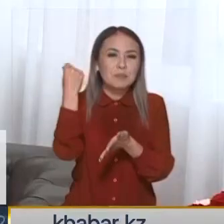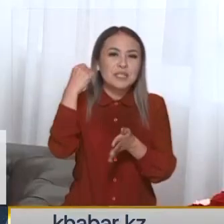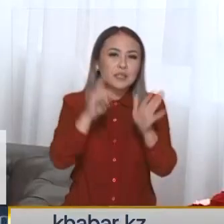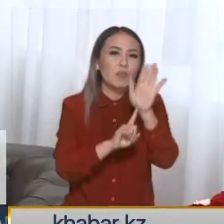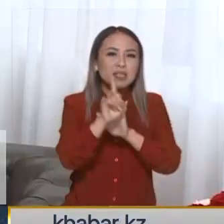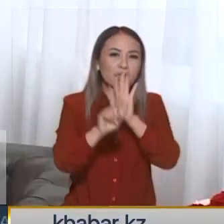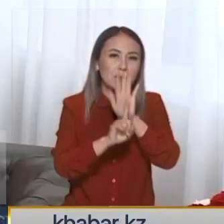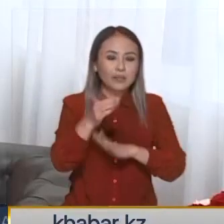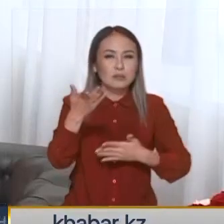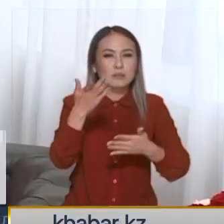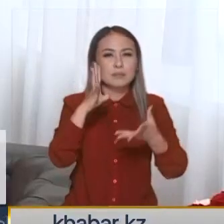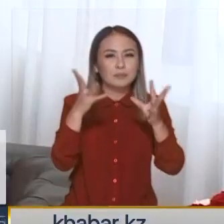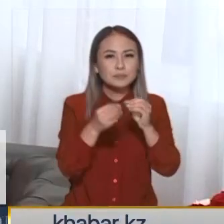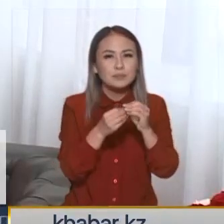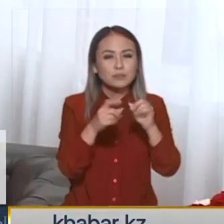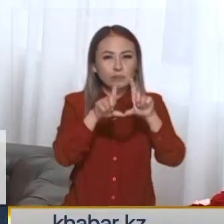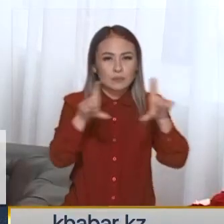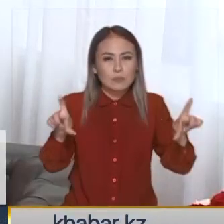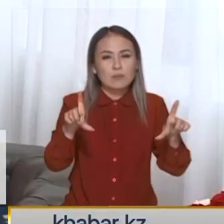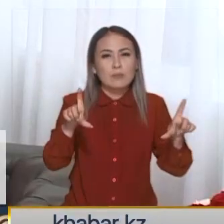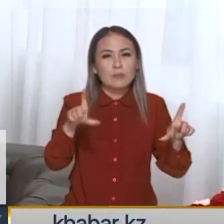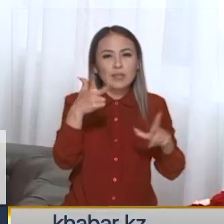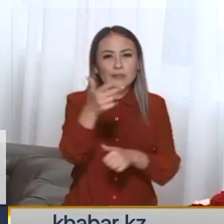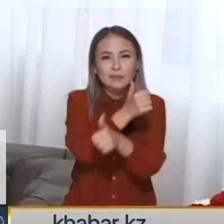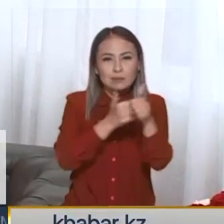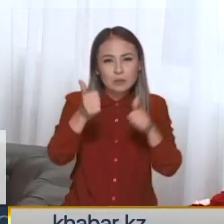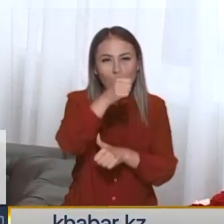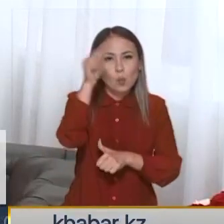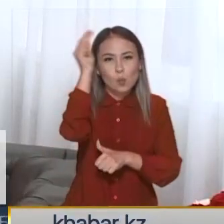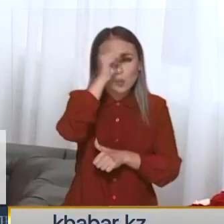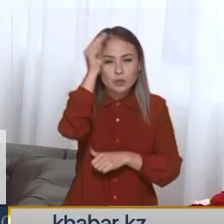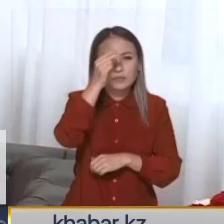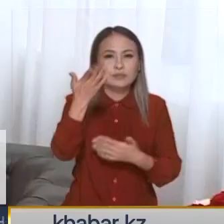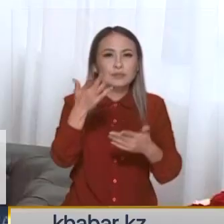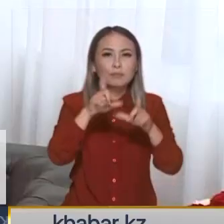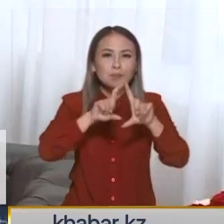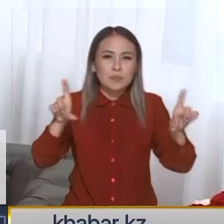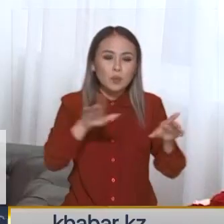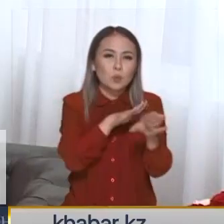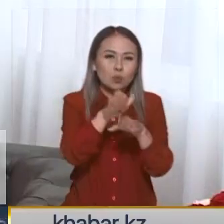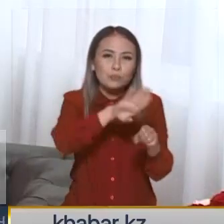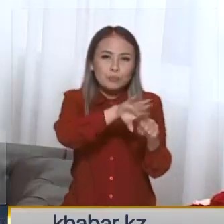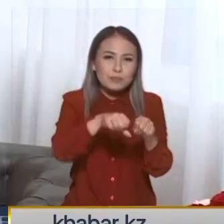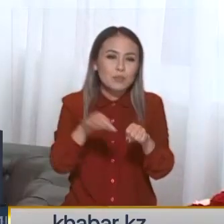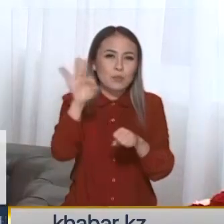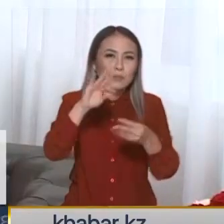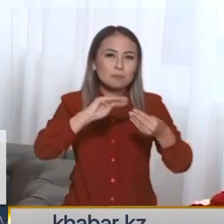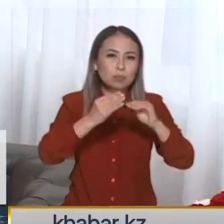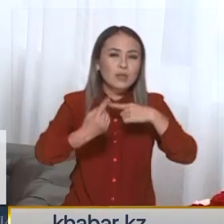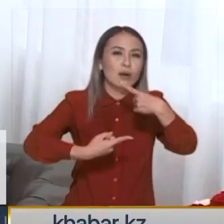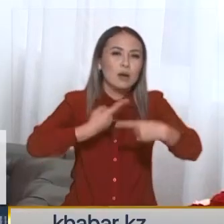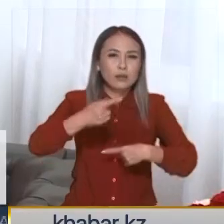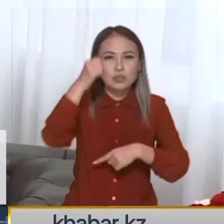бастамасымен жайлы мектеп, жалпы мына үш ауысымдық және апат жағдайда мектептердің толықтай жою мәселесі. Біздің келер